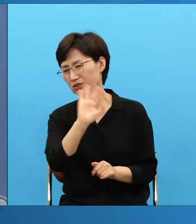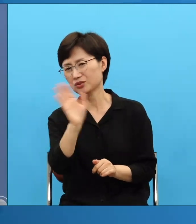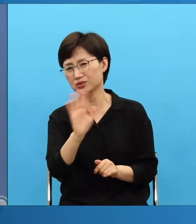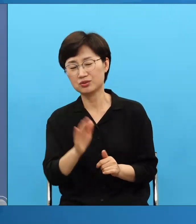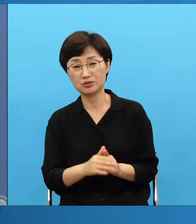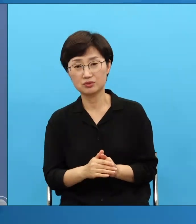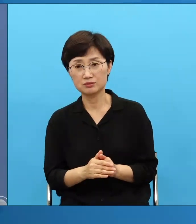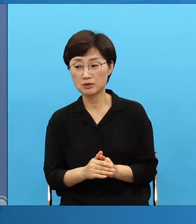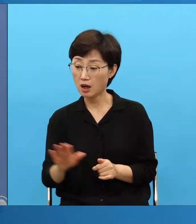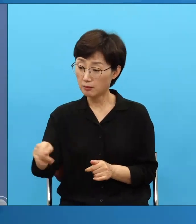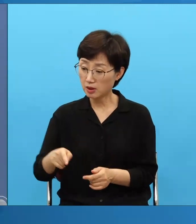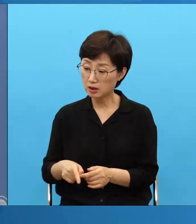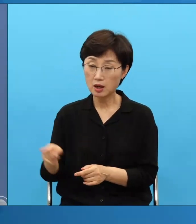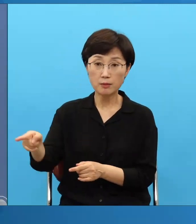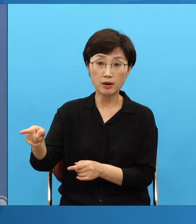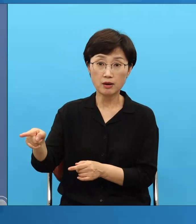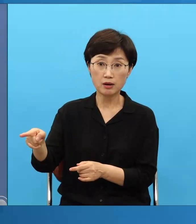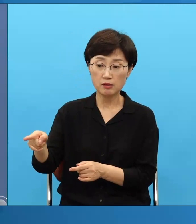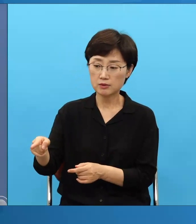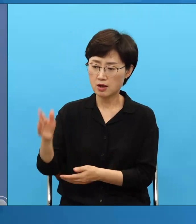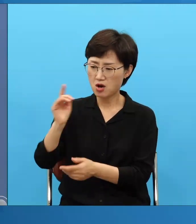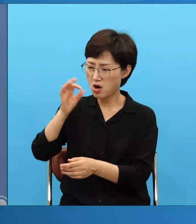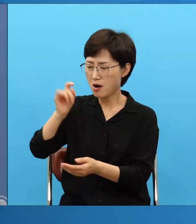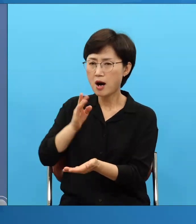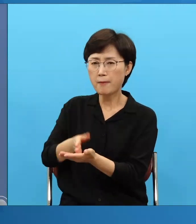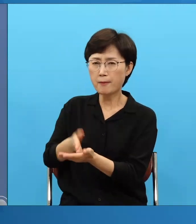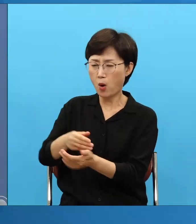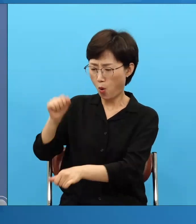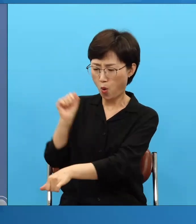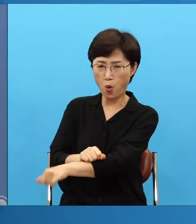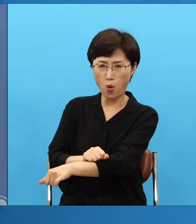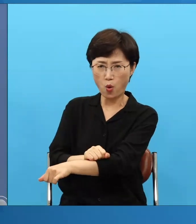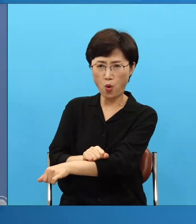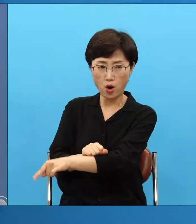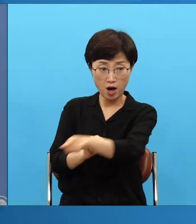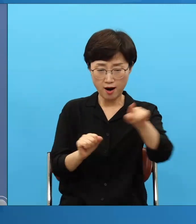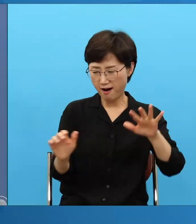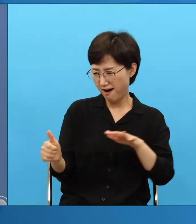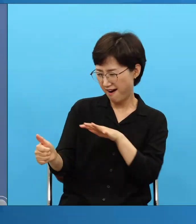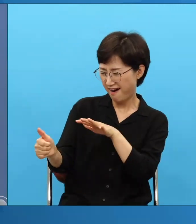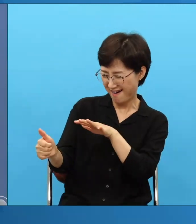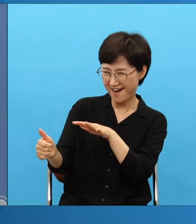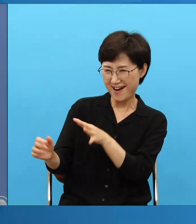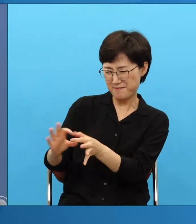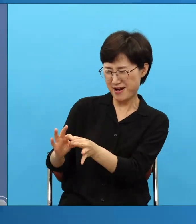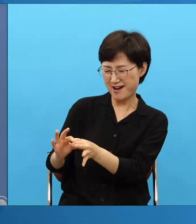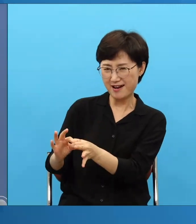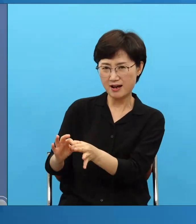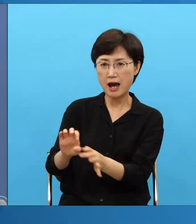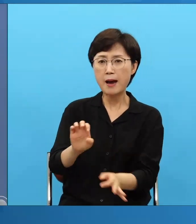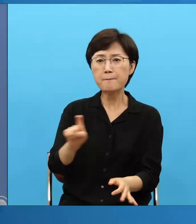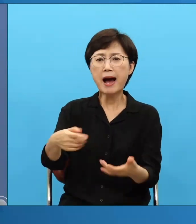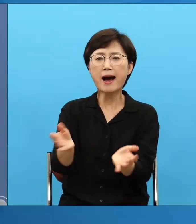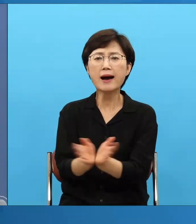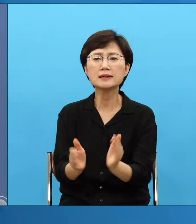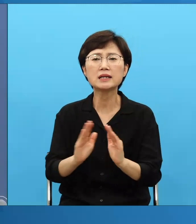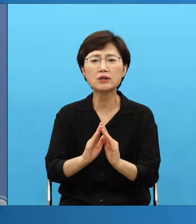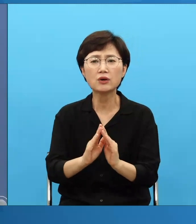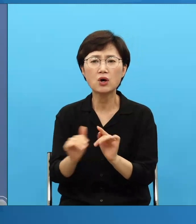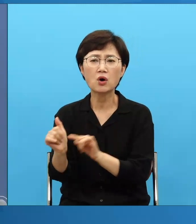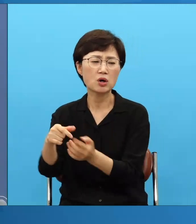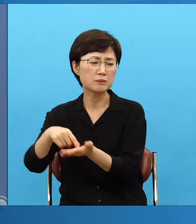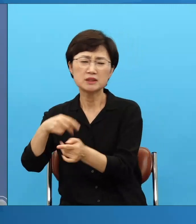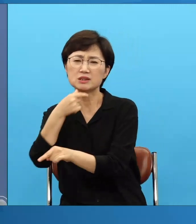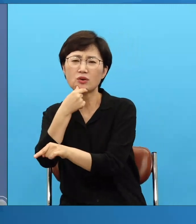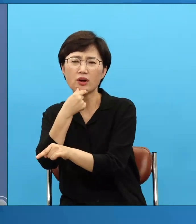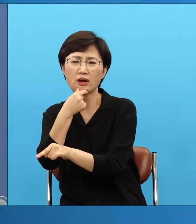나도 메시지 좀 잘한다는 이유로 아볼로파가 생기는 거예요. And so because Apollos were able to give us good sermon, there was a factor for the Apollos. 그러나 12절에 바울이 아볼로